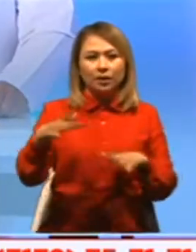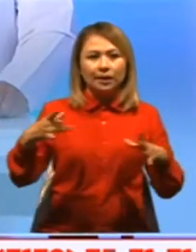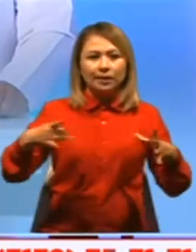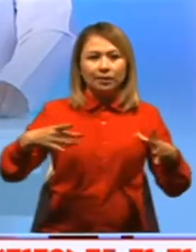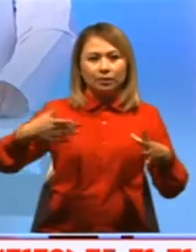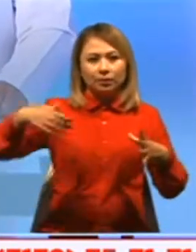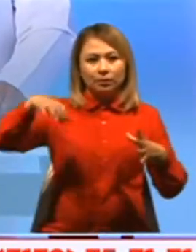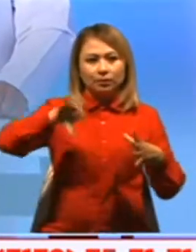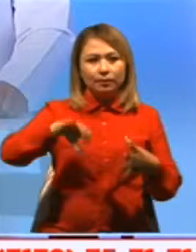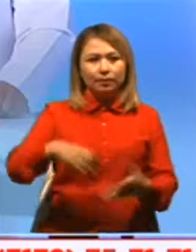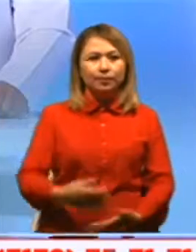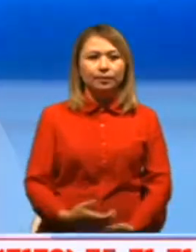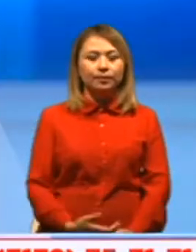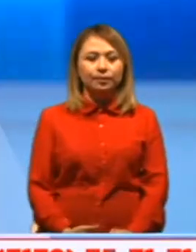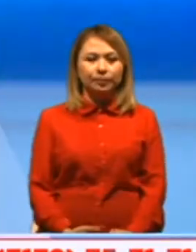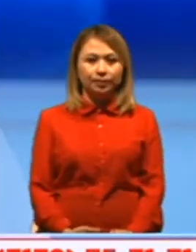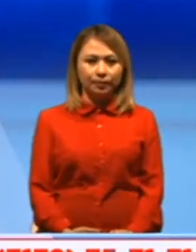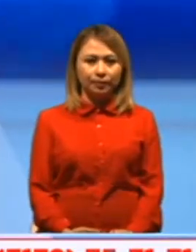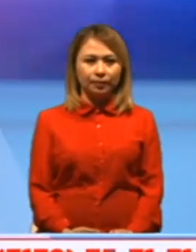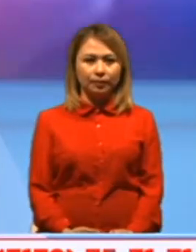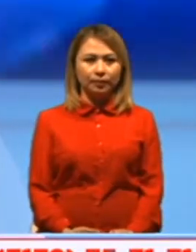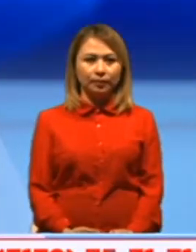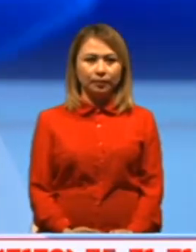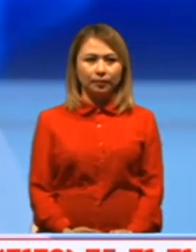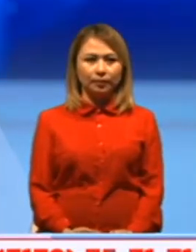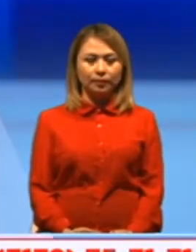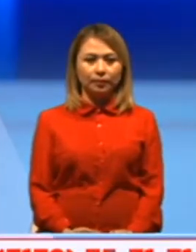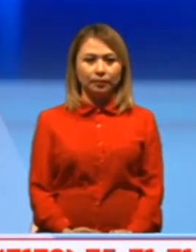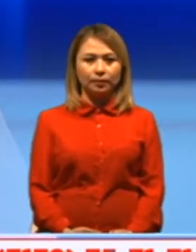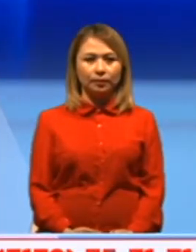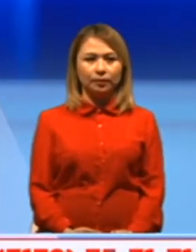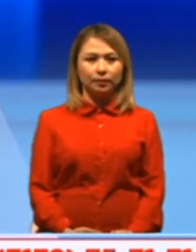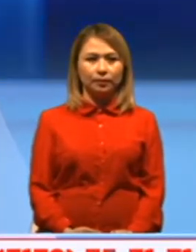болады. Түсінікті ғой? Рахмет. Жақсы.